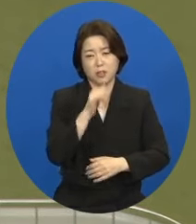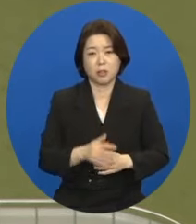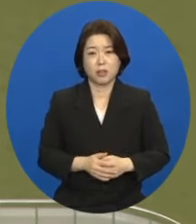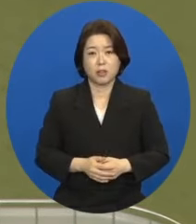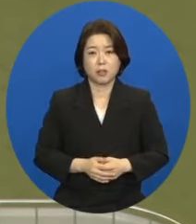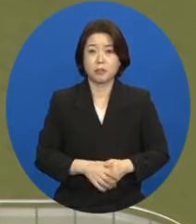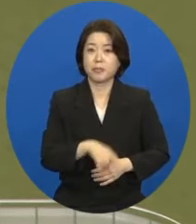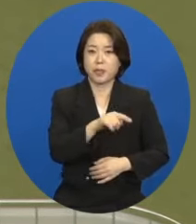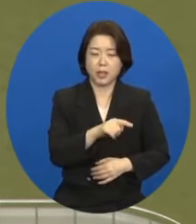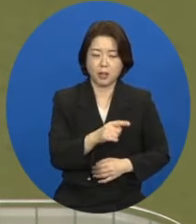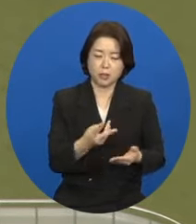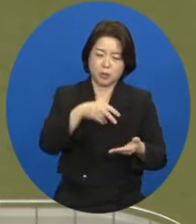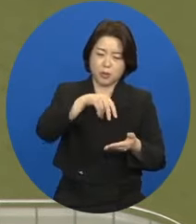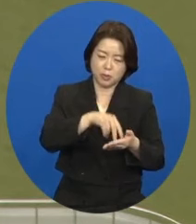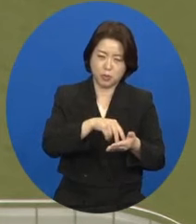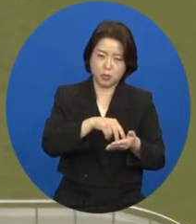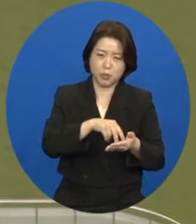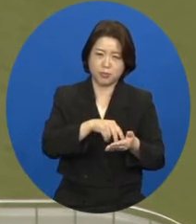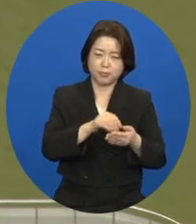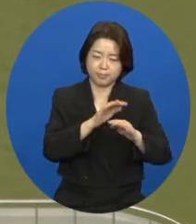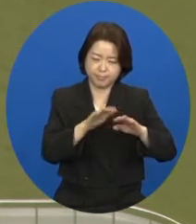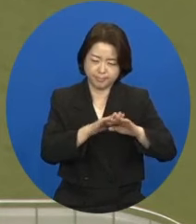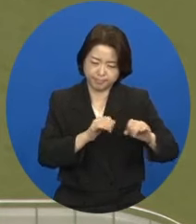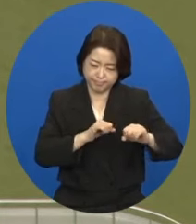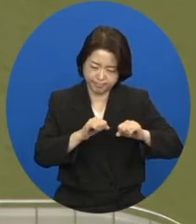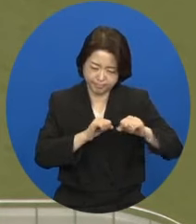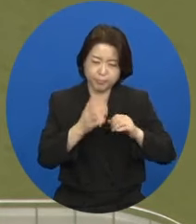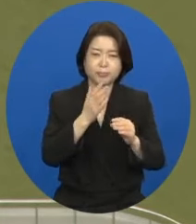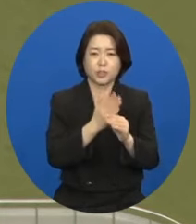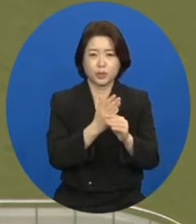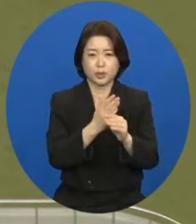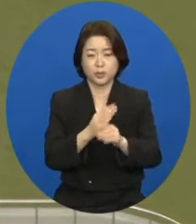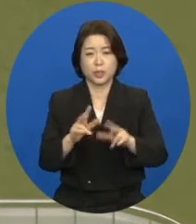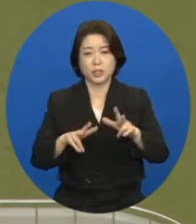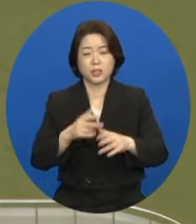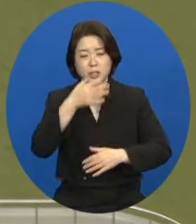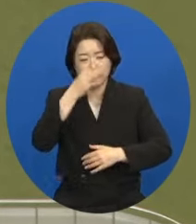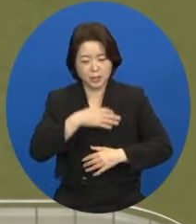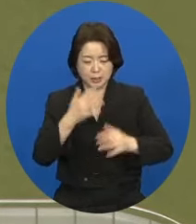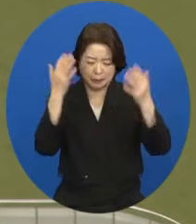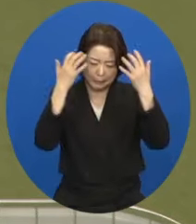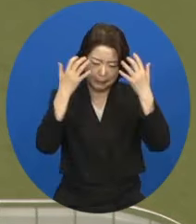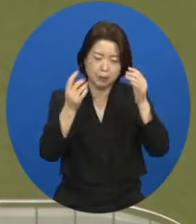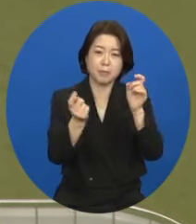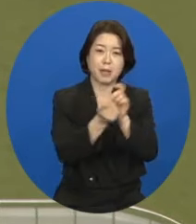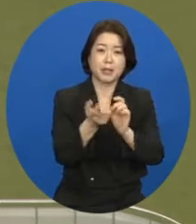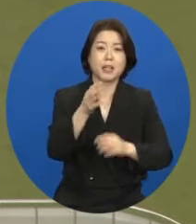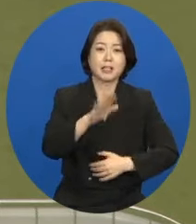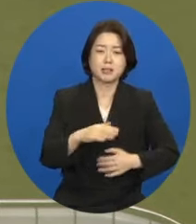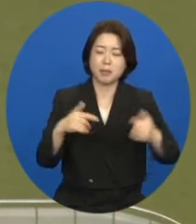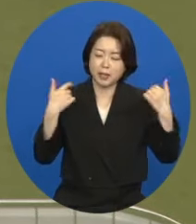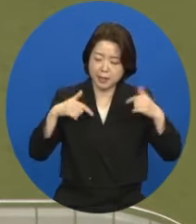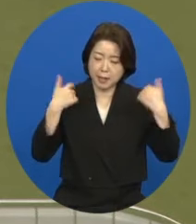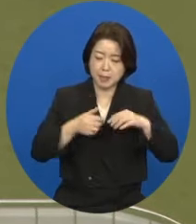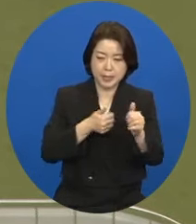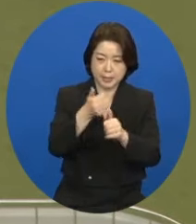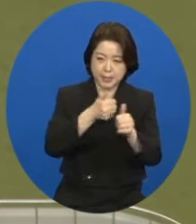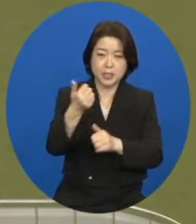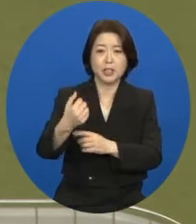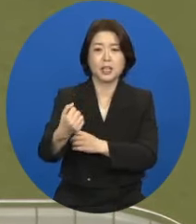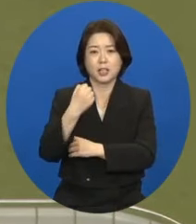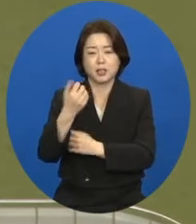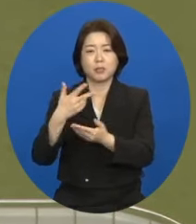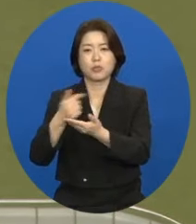그분이 일어설 수 있었고 지금 힘든 풍파 가운데 있지만 그러나 날마다 이길 수 있는 힘을